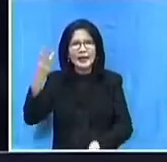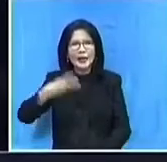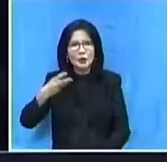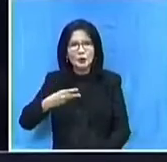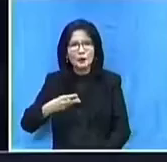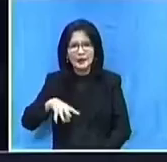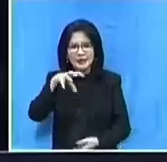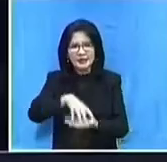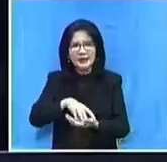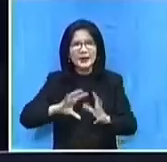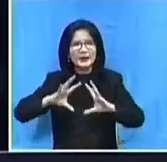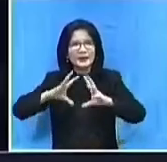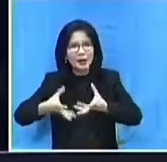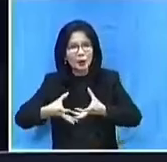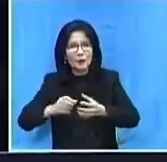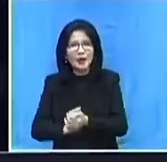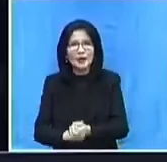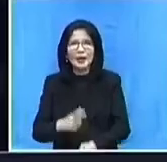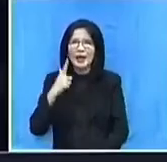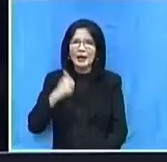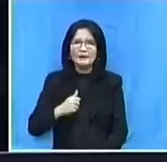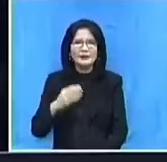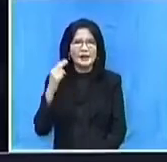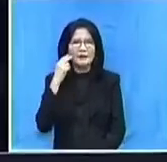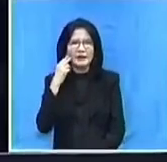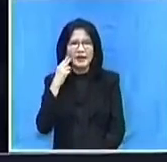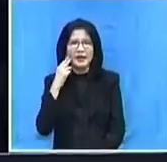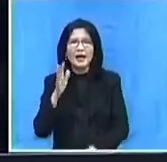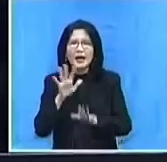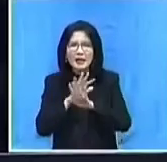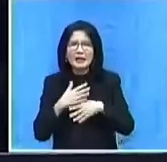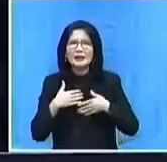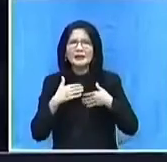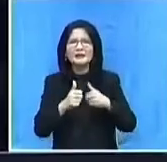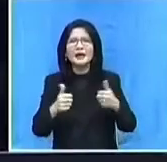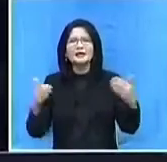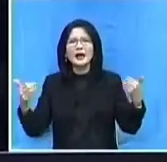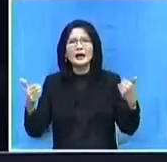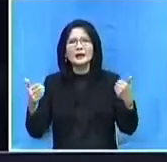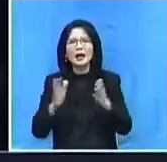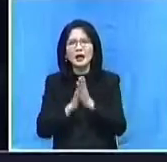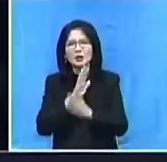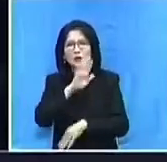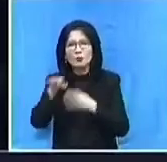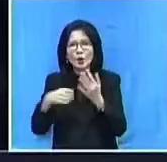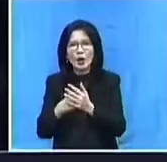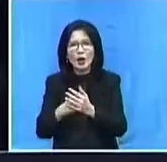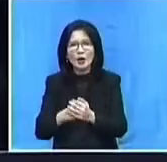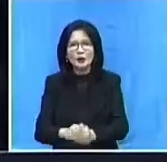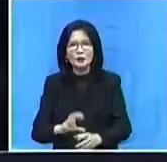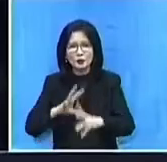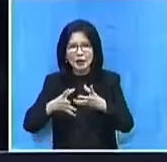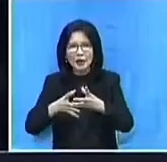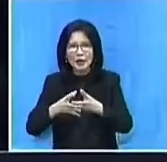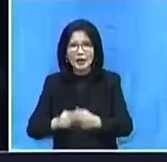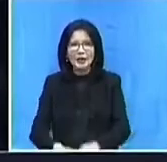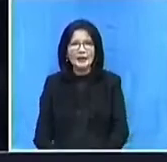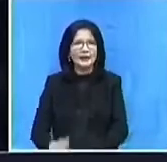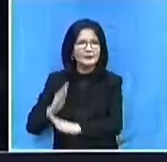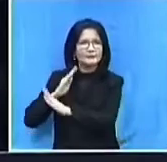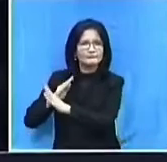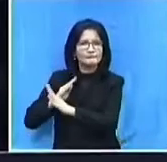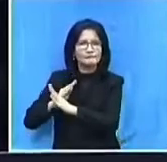dan global agar dapat menjaga kesejahteraan rakyat di seluruh dunia serta menghindar dari krisis ekonomi